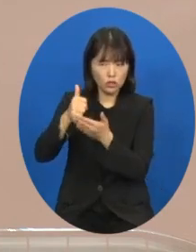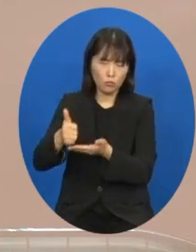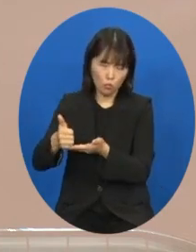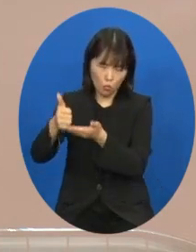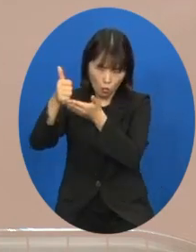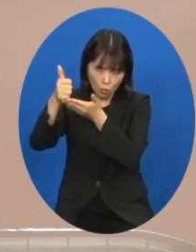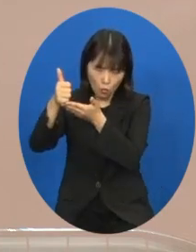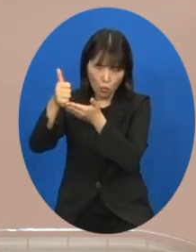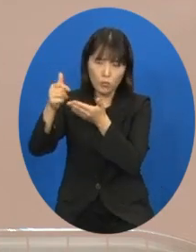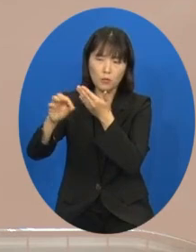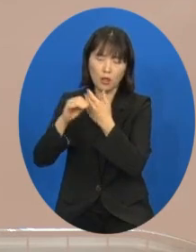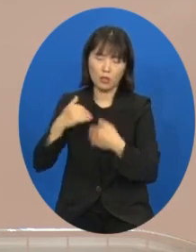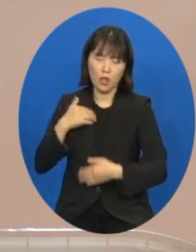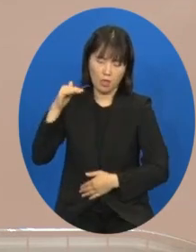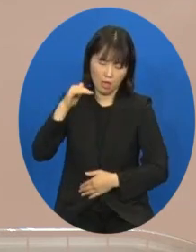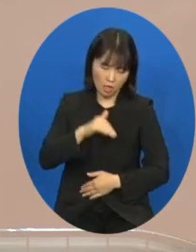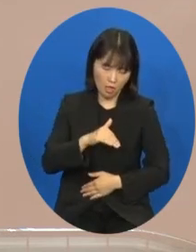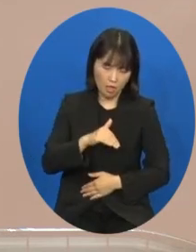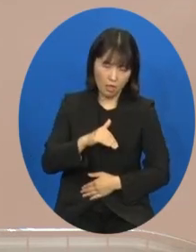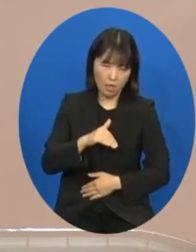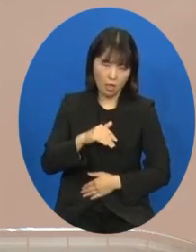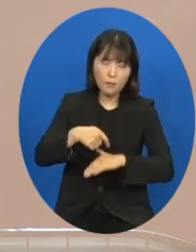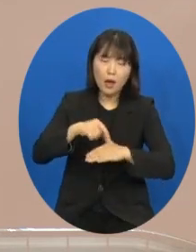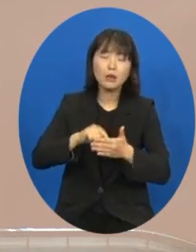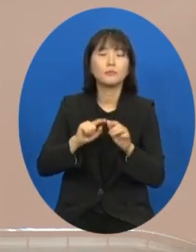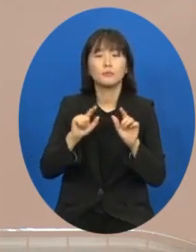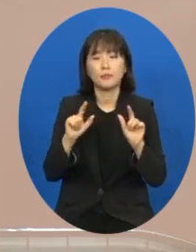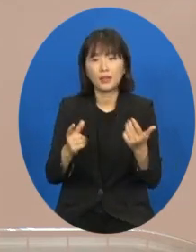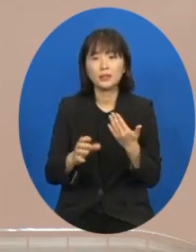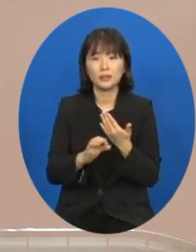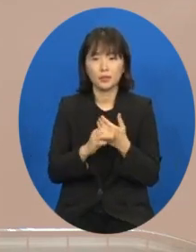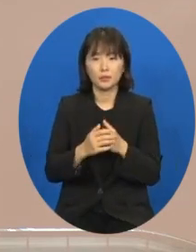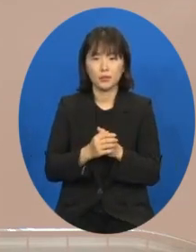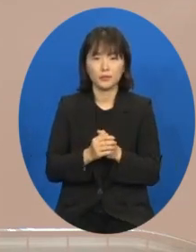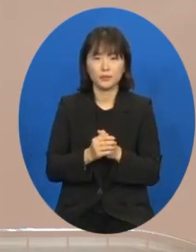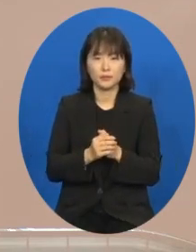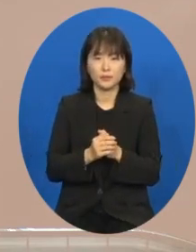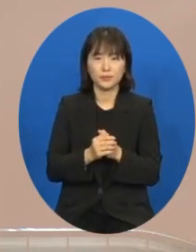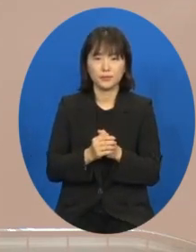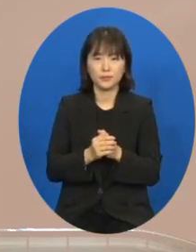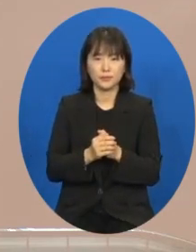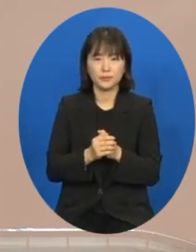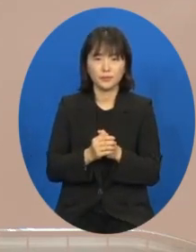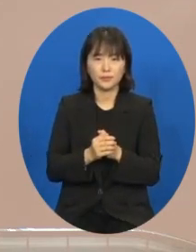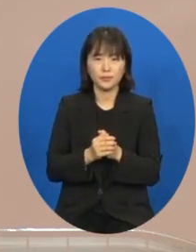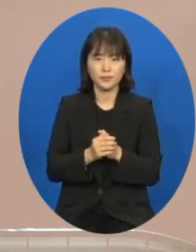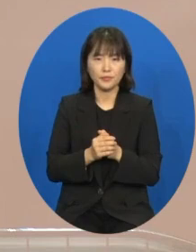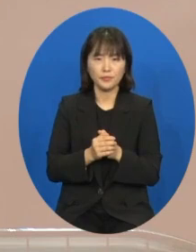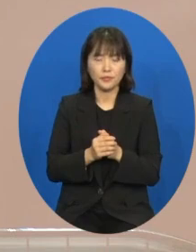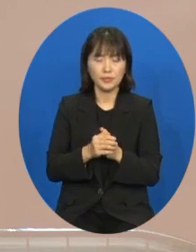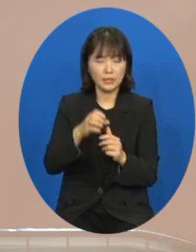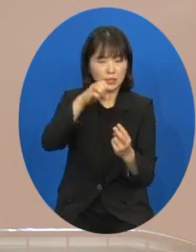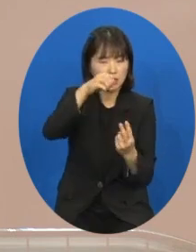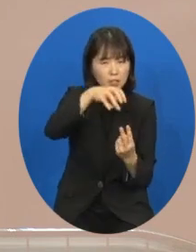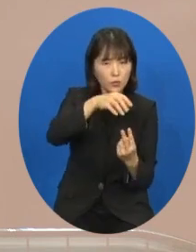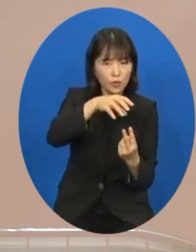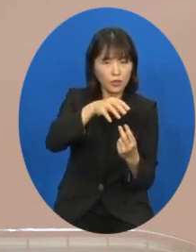있다면, 이런 마음이 아니라면, 그러면 도대체 세례